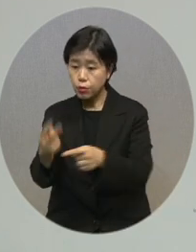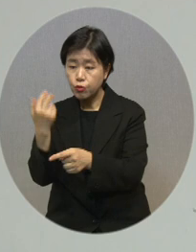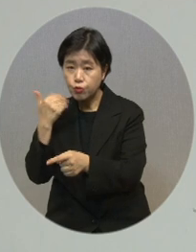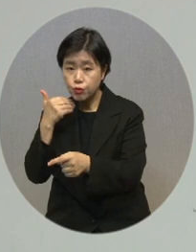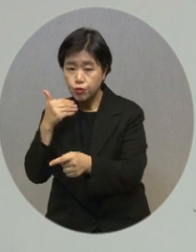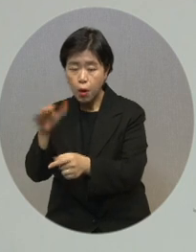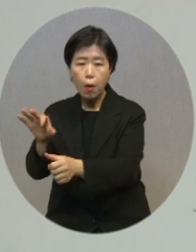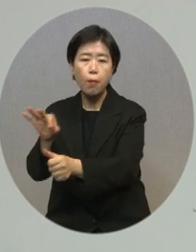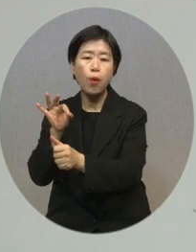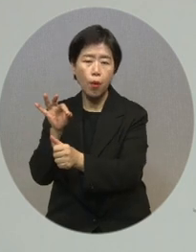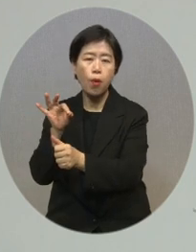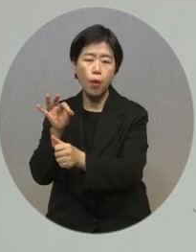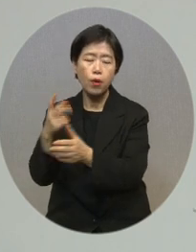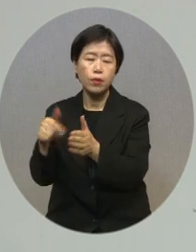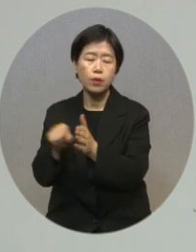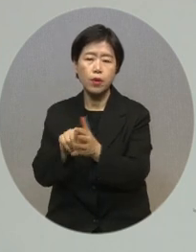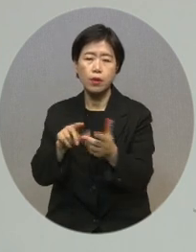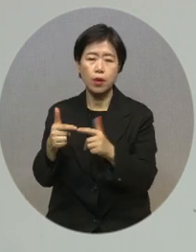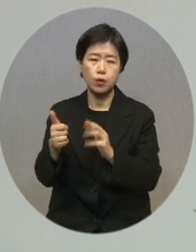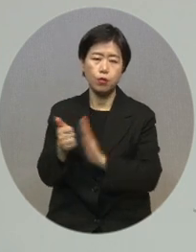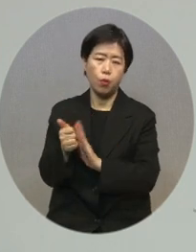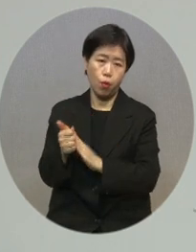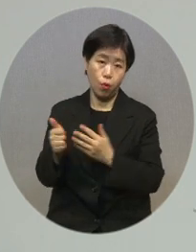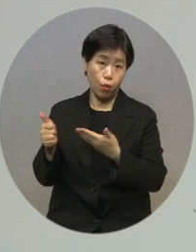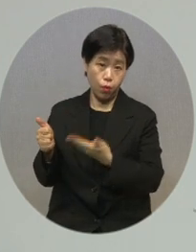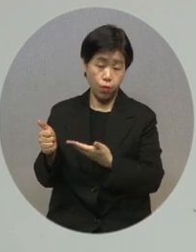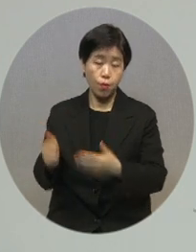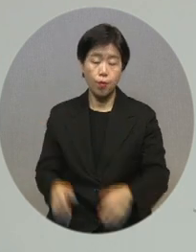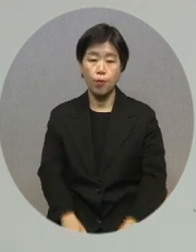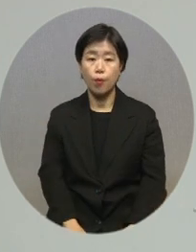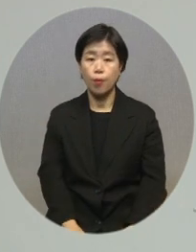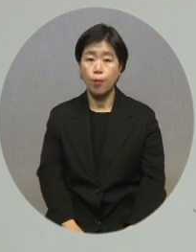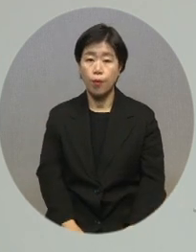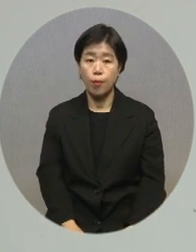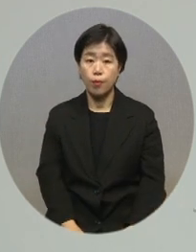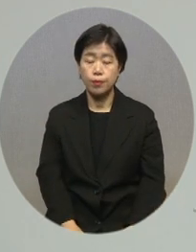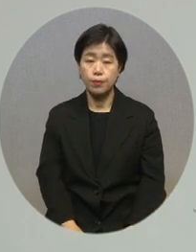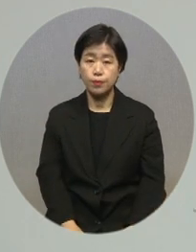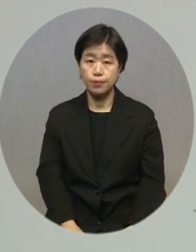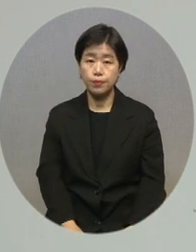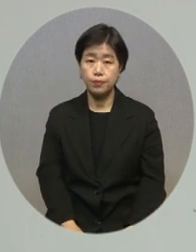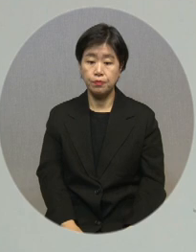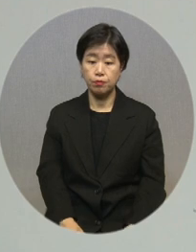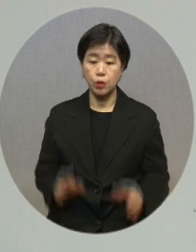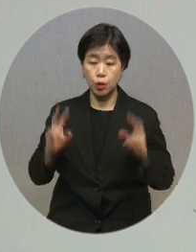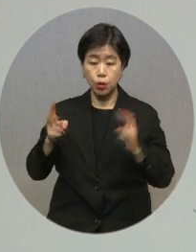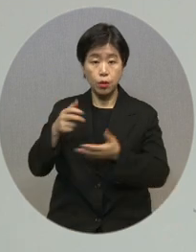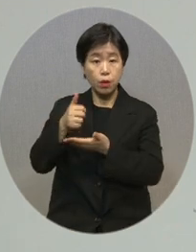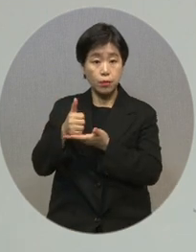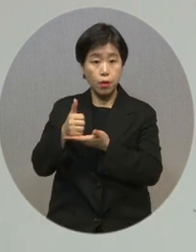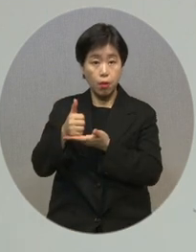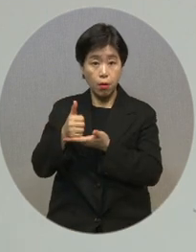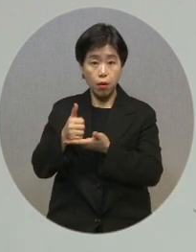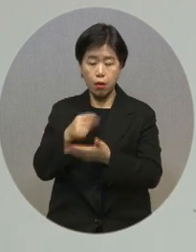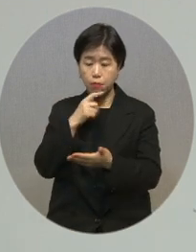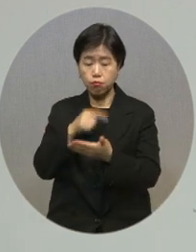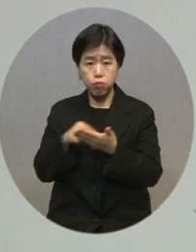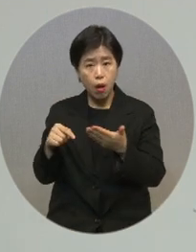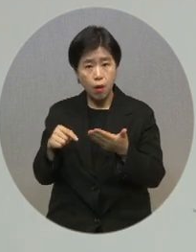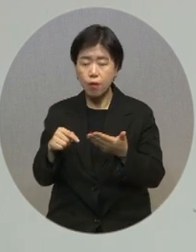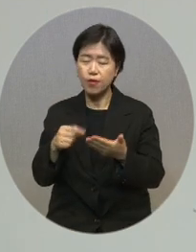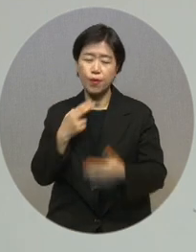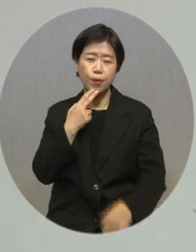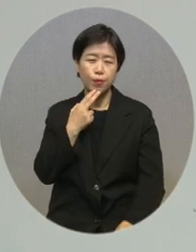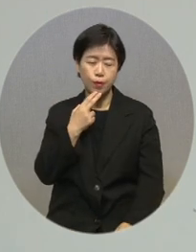하고 그렇게 그 대체 인력 그 저기 그 쓰면은 그 사업주들한테 거기에 그 인건비도 저 지원해 주고